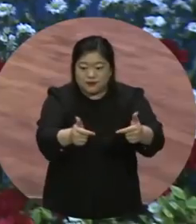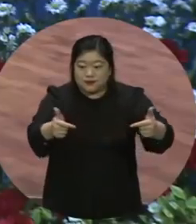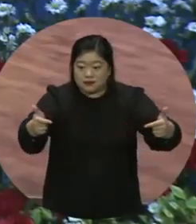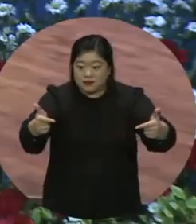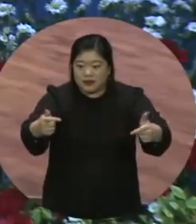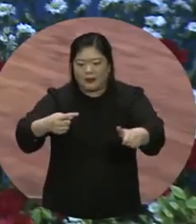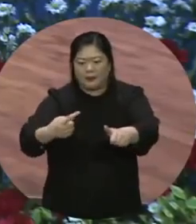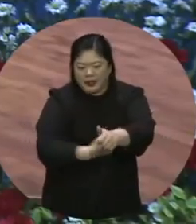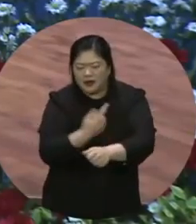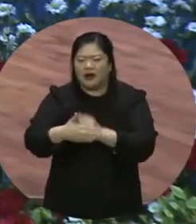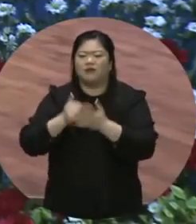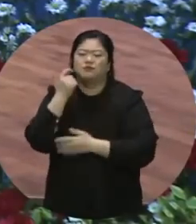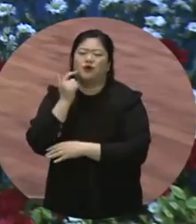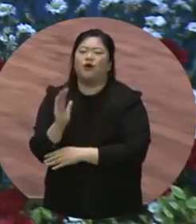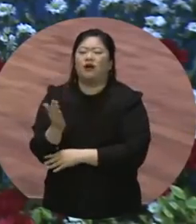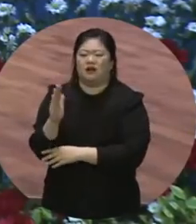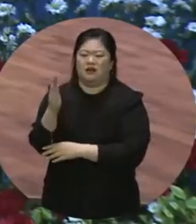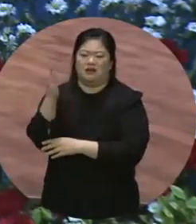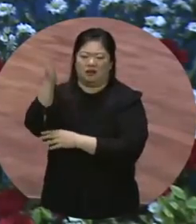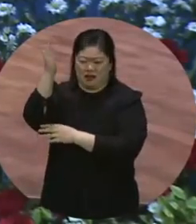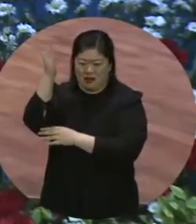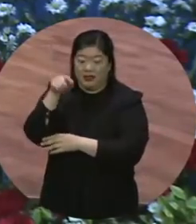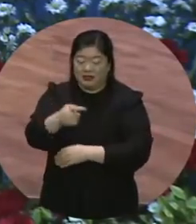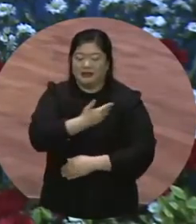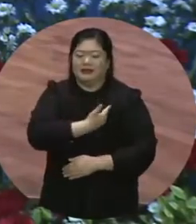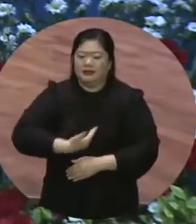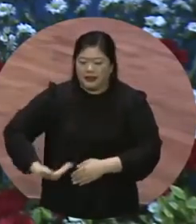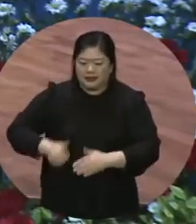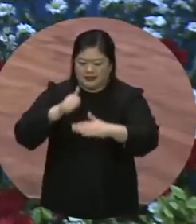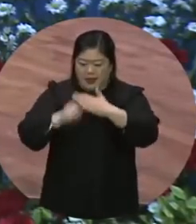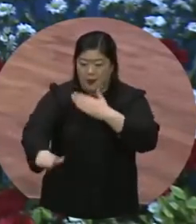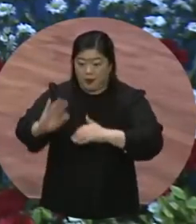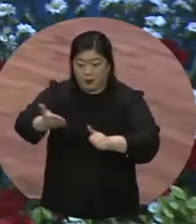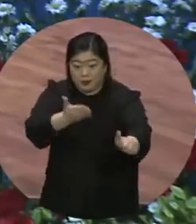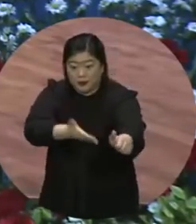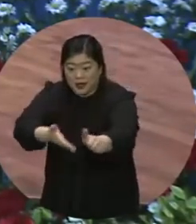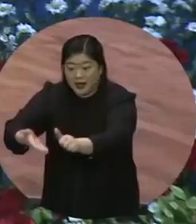한번 구원 역사에 나는 이 일에 쓰임 받으시기를 주님으로 축복합니다.